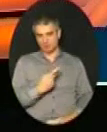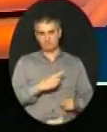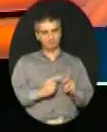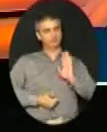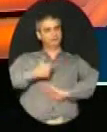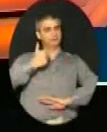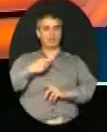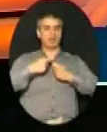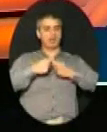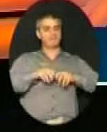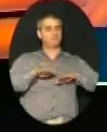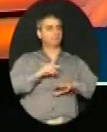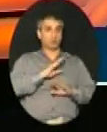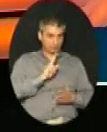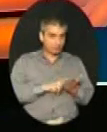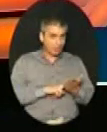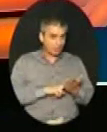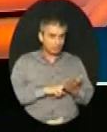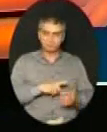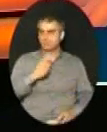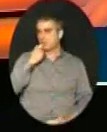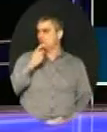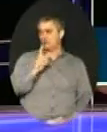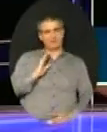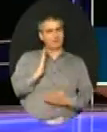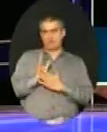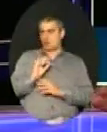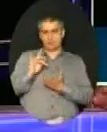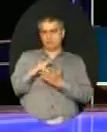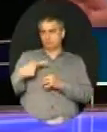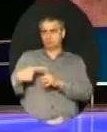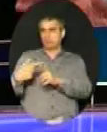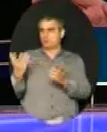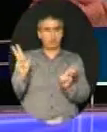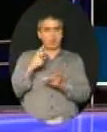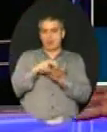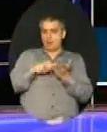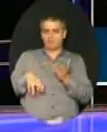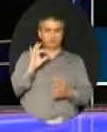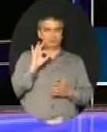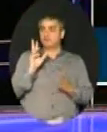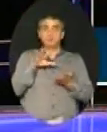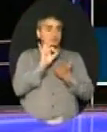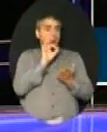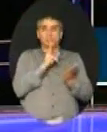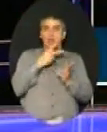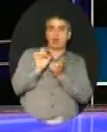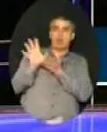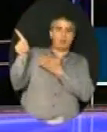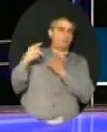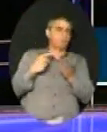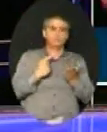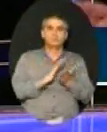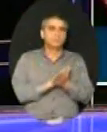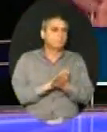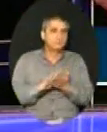כשר, כחבר בממשלה, זה נכון? אריה דרי לא נמצא בשום צומת היום. הוא לא יכול לפרוש משס, ושס לא יכולה לפרוש ממנו מסיבה